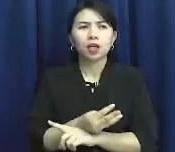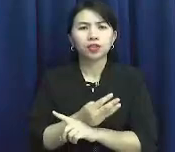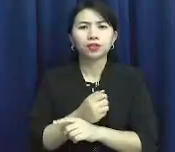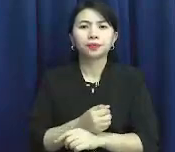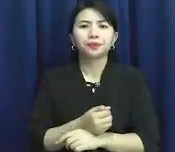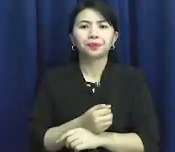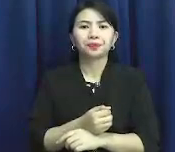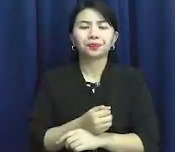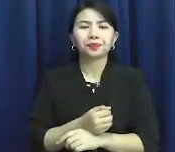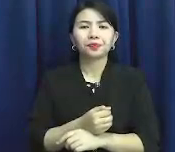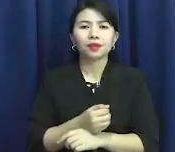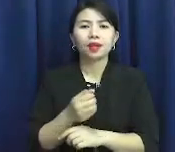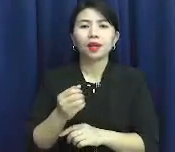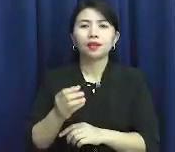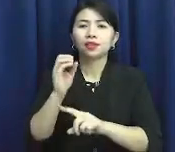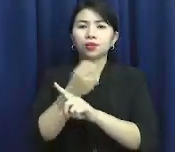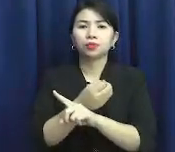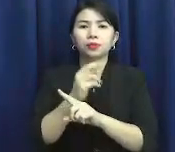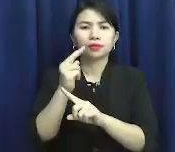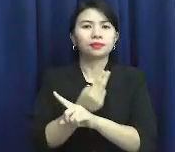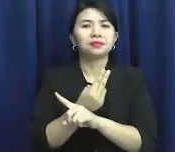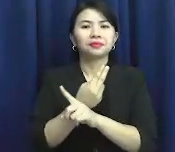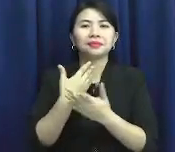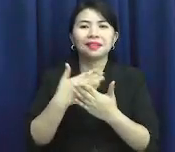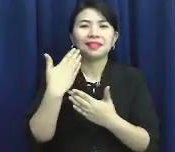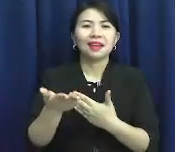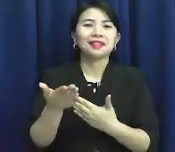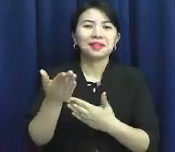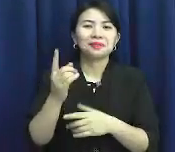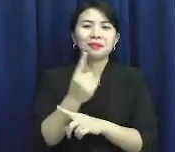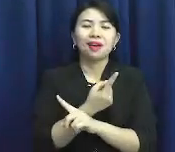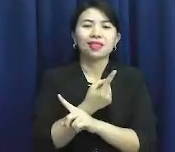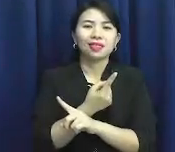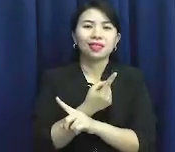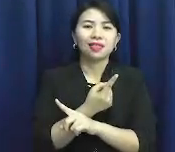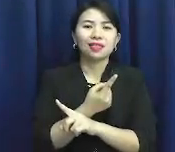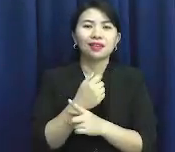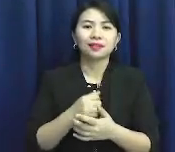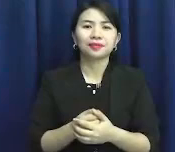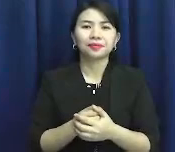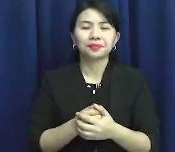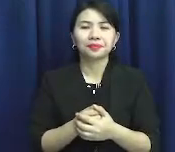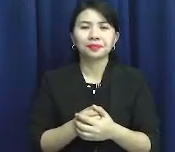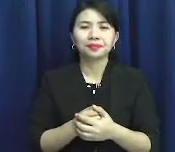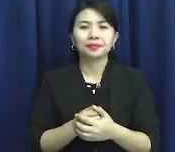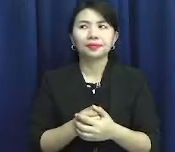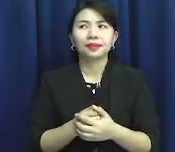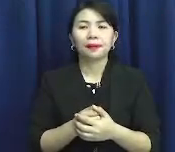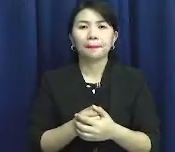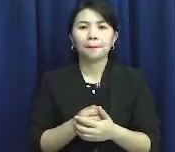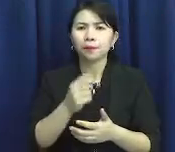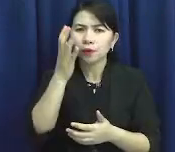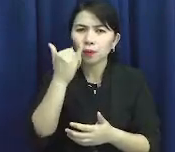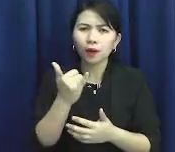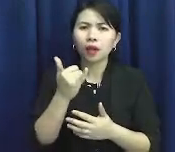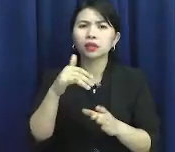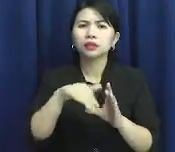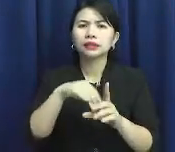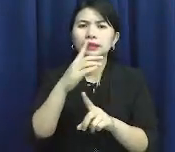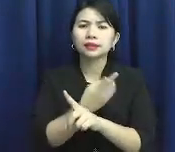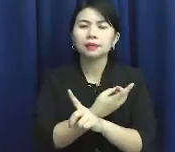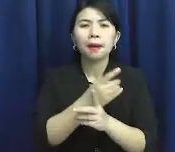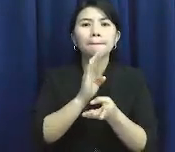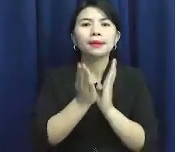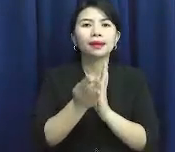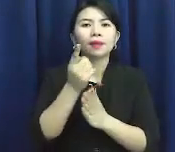August, September, October, November. Spiritual season pa yan. Bakit pagdating ng December, biglang nagiging carnal